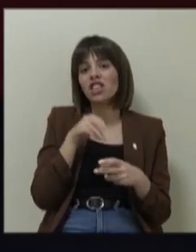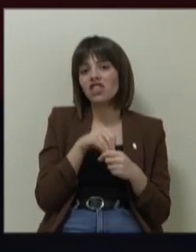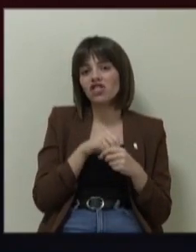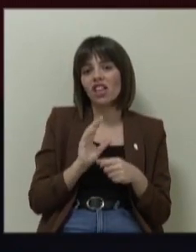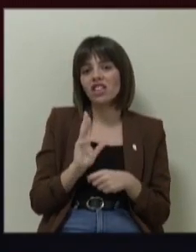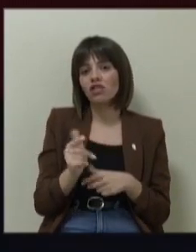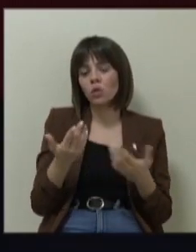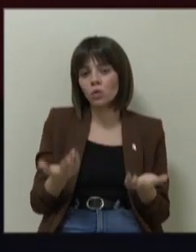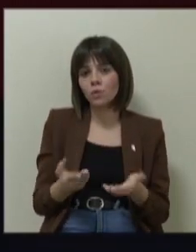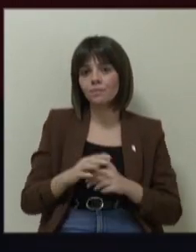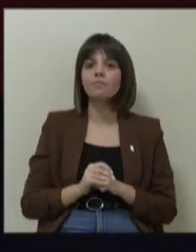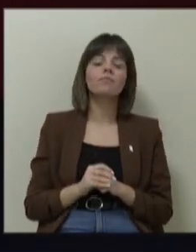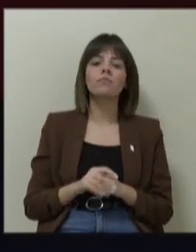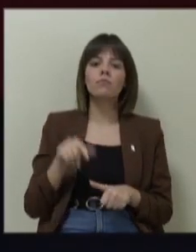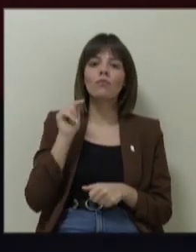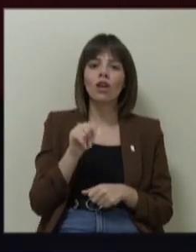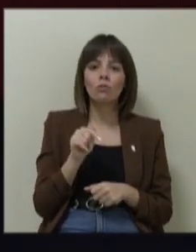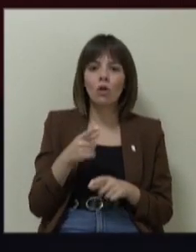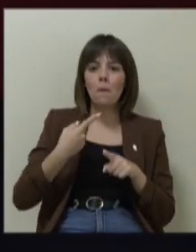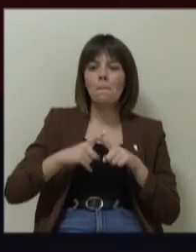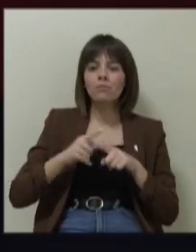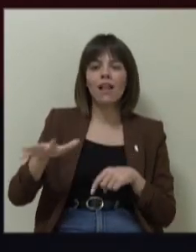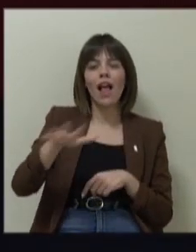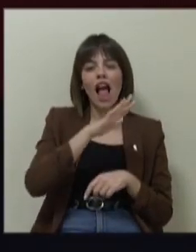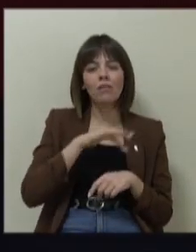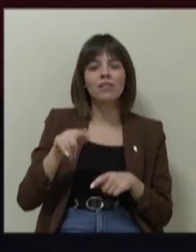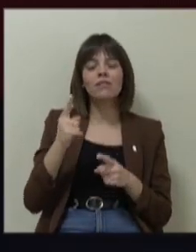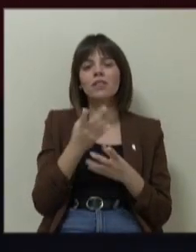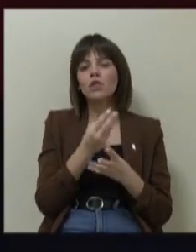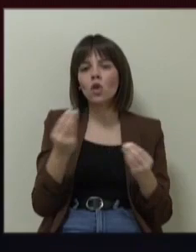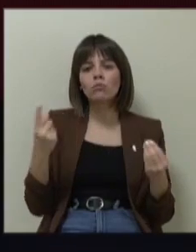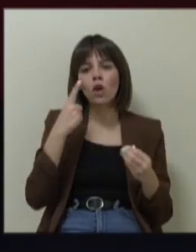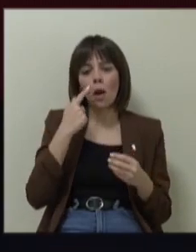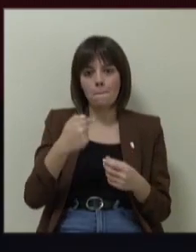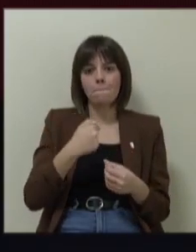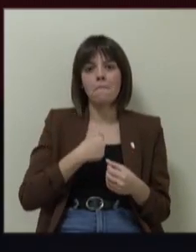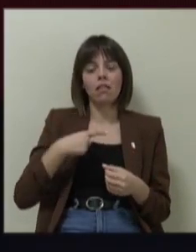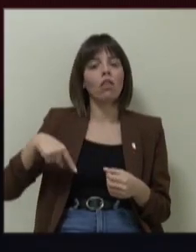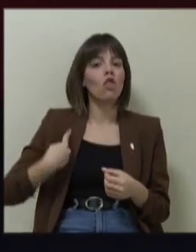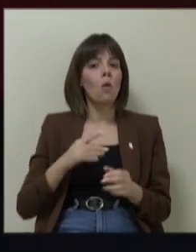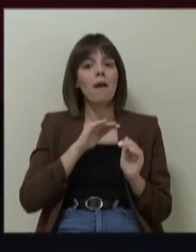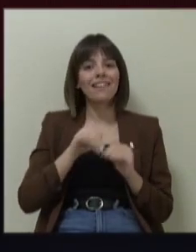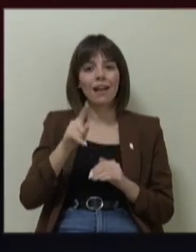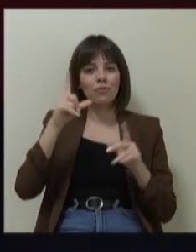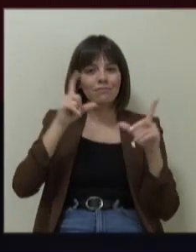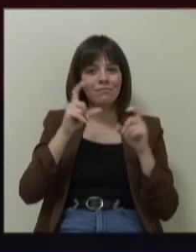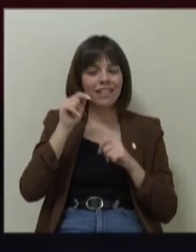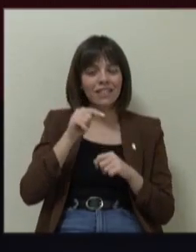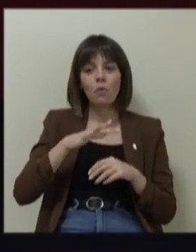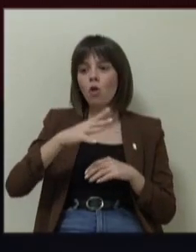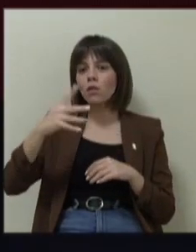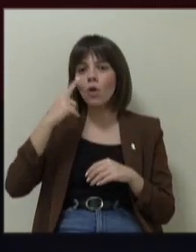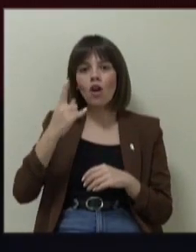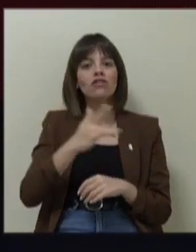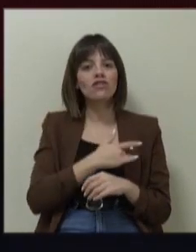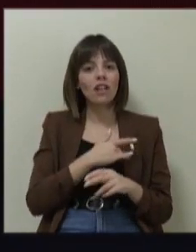geçiyoruz. Bu paylaştığım ve hepimize, birçoğumuza, bana da normal gelen bu resim diğer canlıların